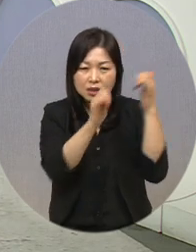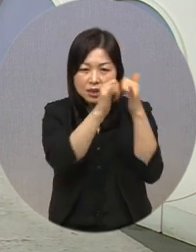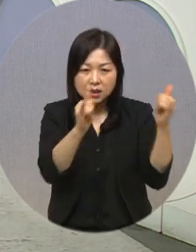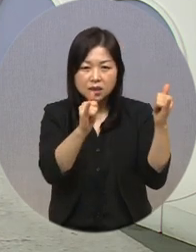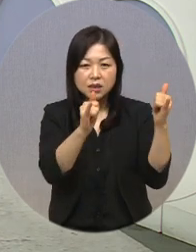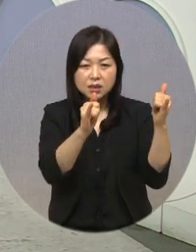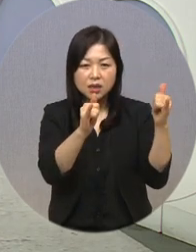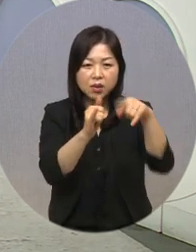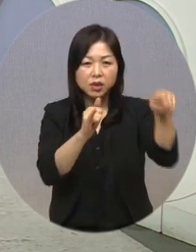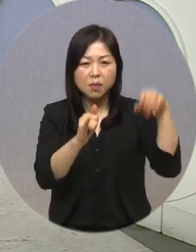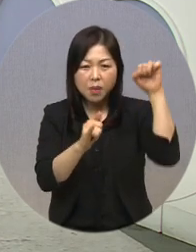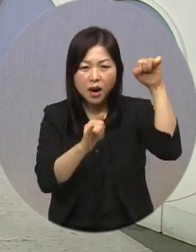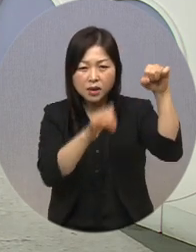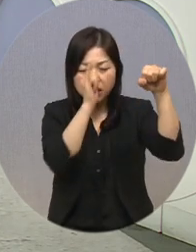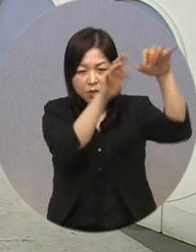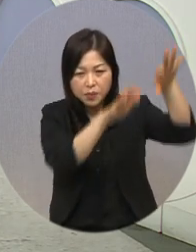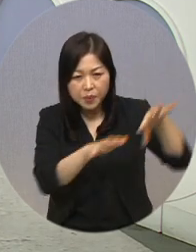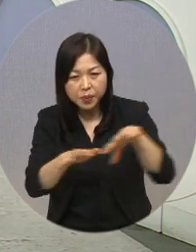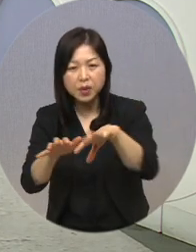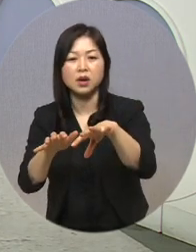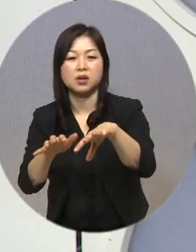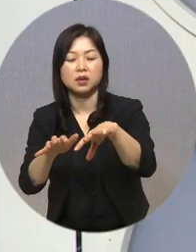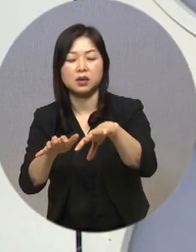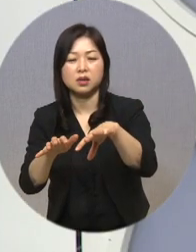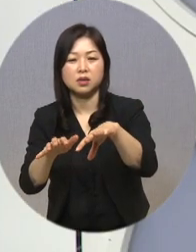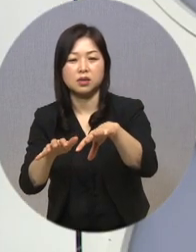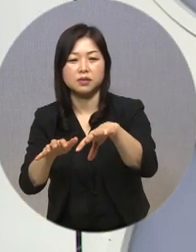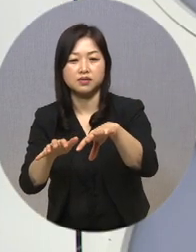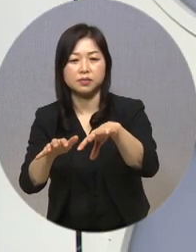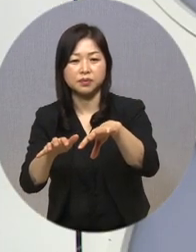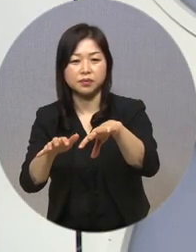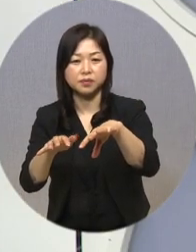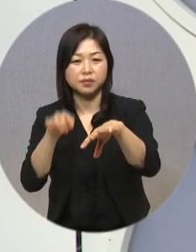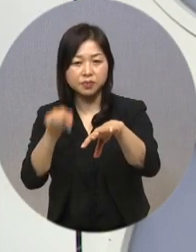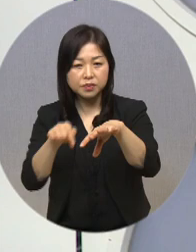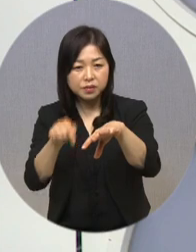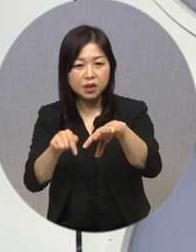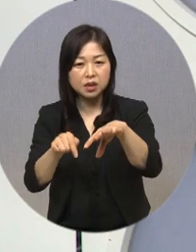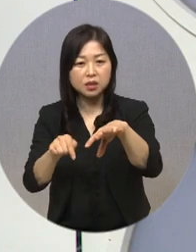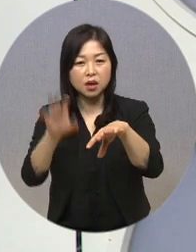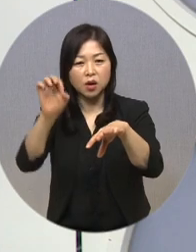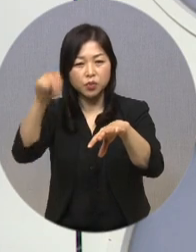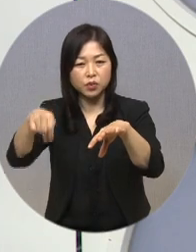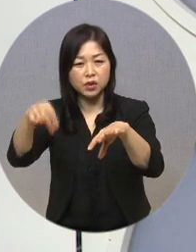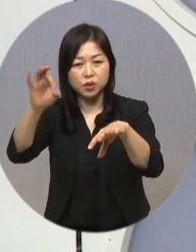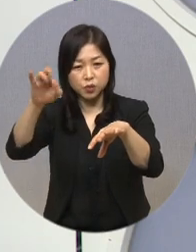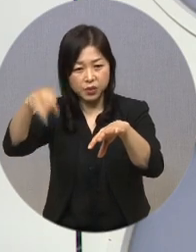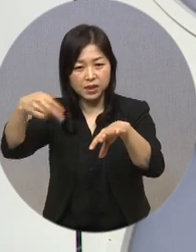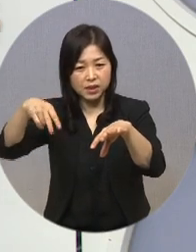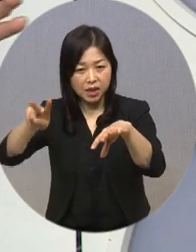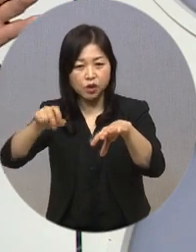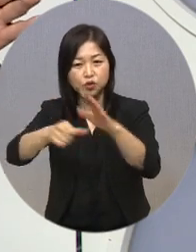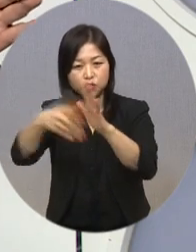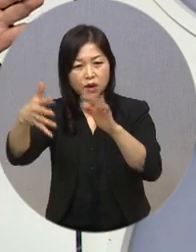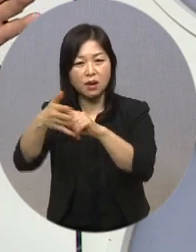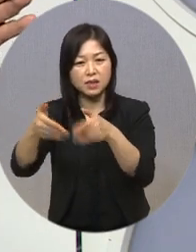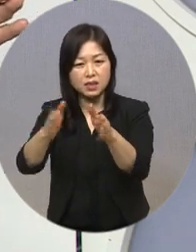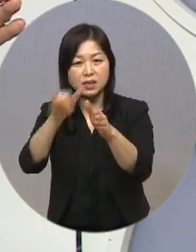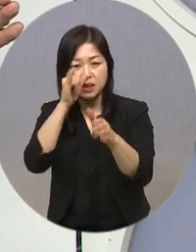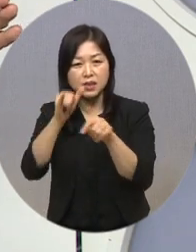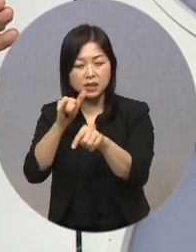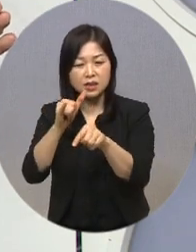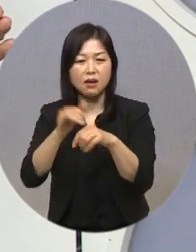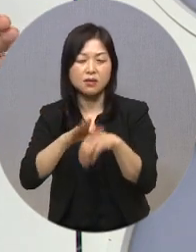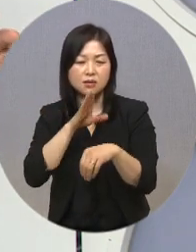올라왔습니다. 올림픽 길을 통해서 거기서 이제 위샤라고 유명한 길이 있는데 아주 가장 사치한